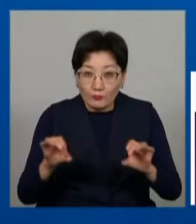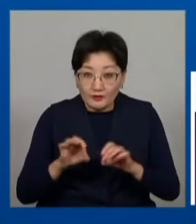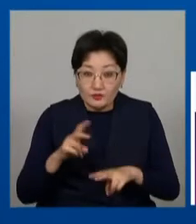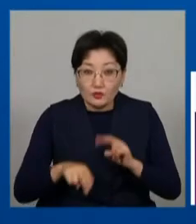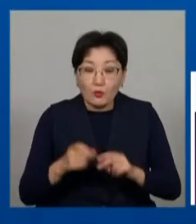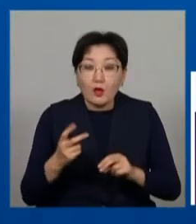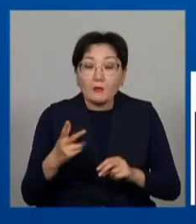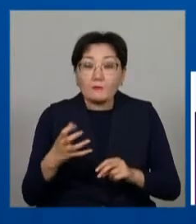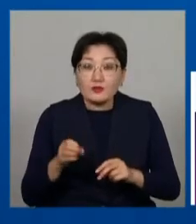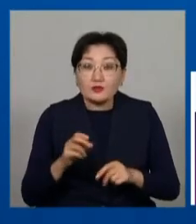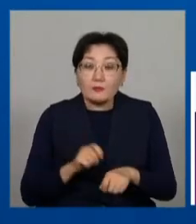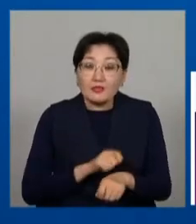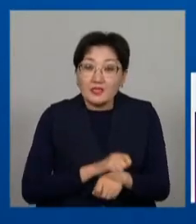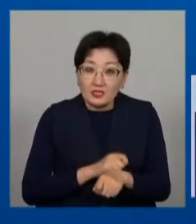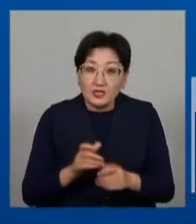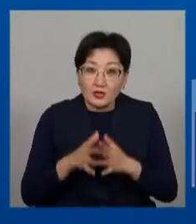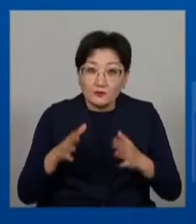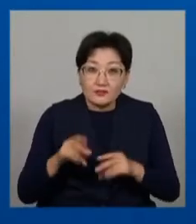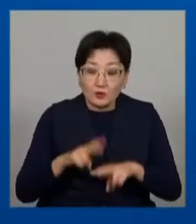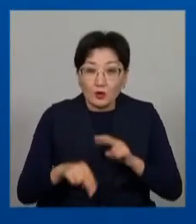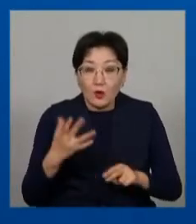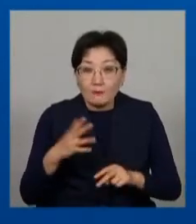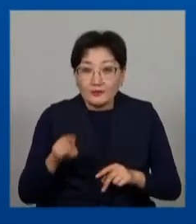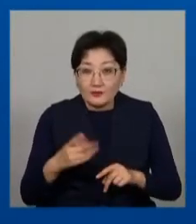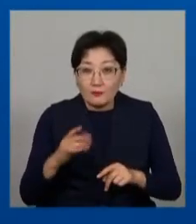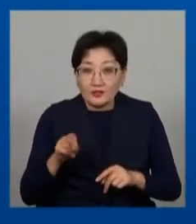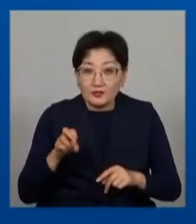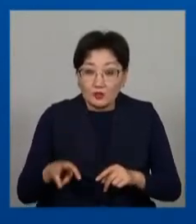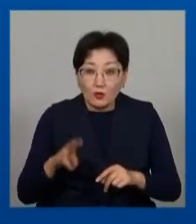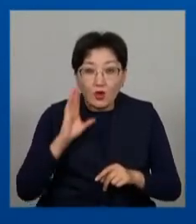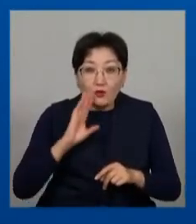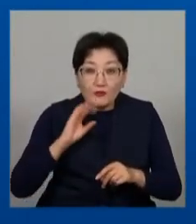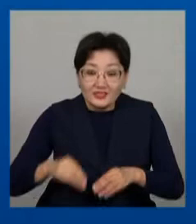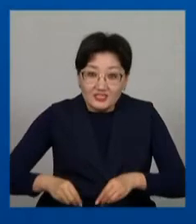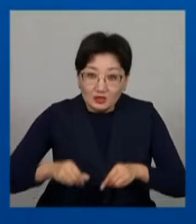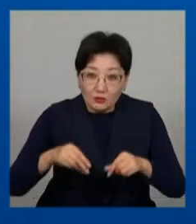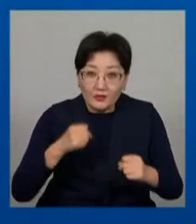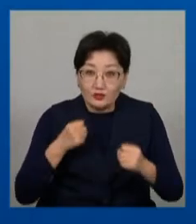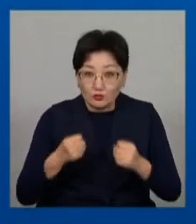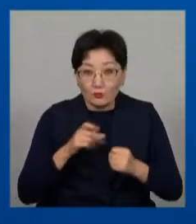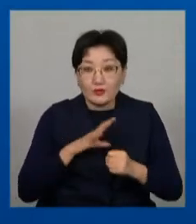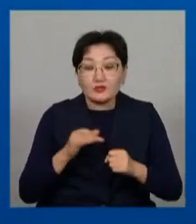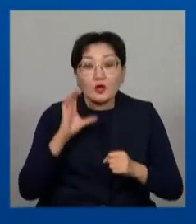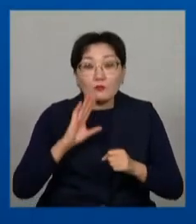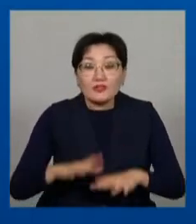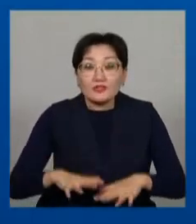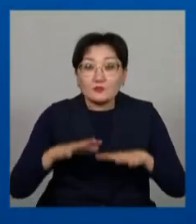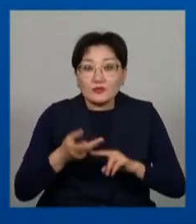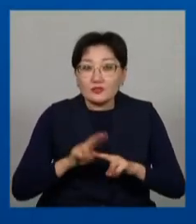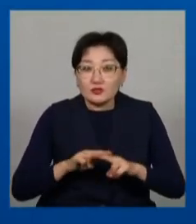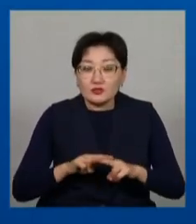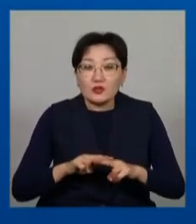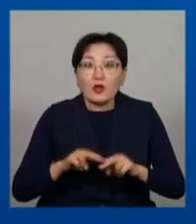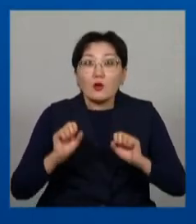500 метрден астамы салынды, және 5,5 километрден астам топырақ үйінділері нығайтылды. Бұдан басқа су басуға аса